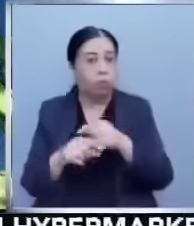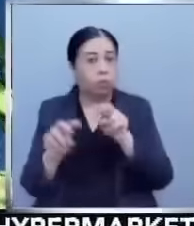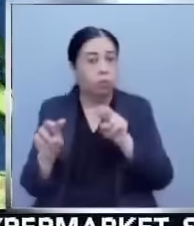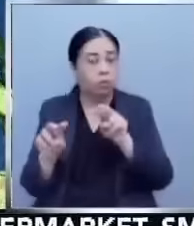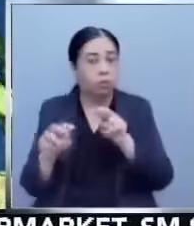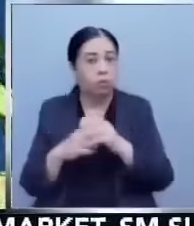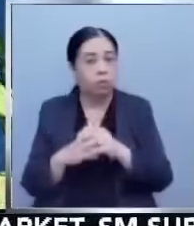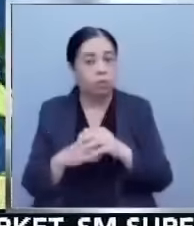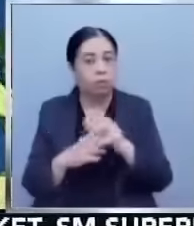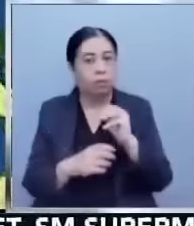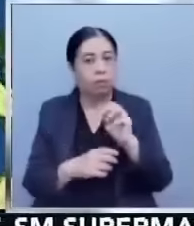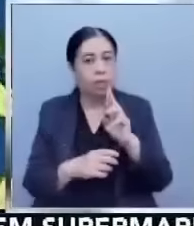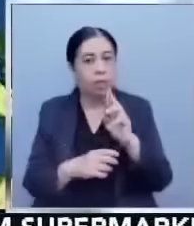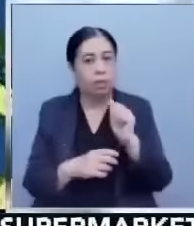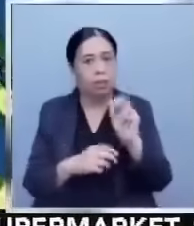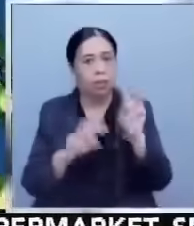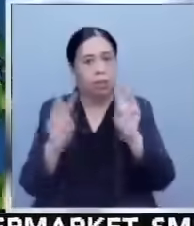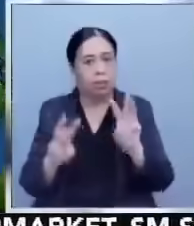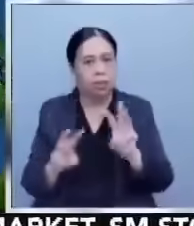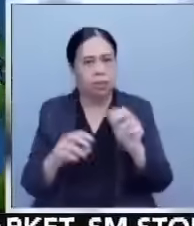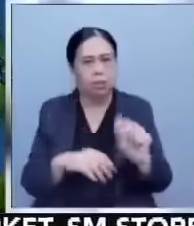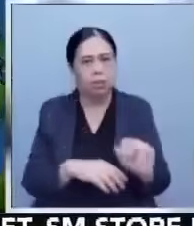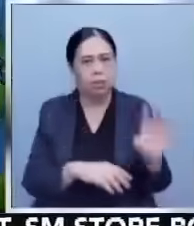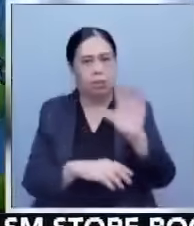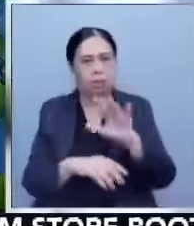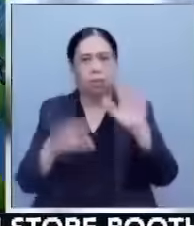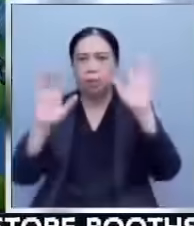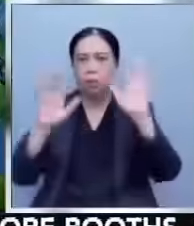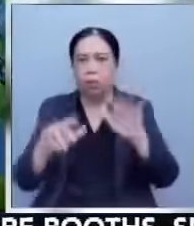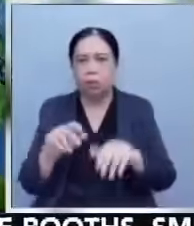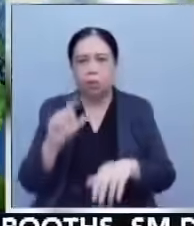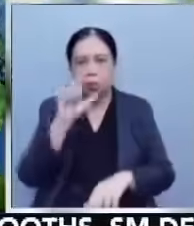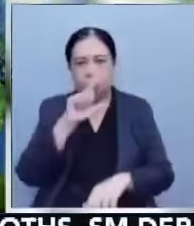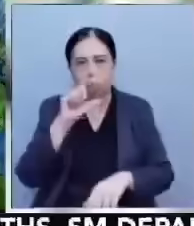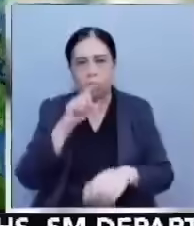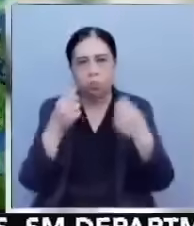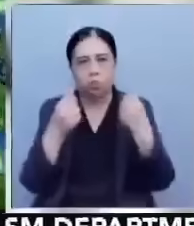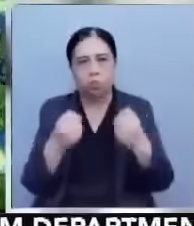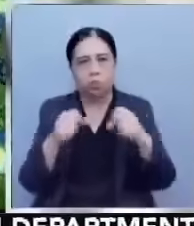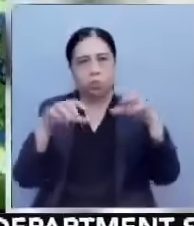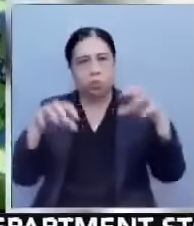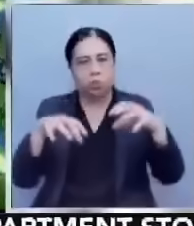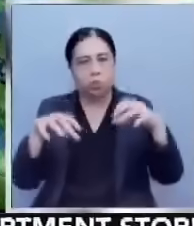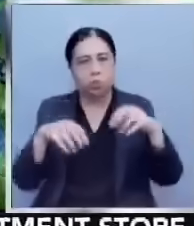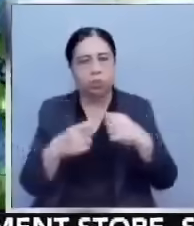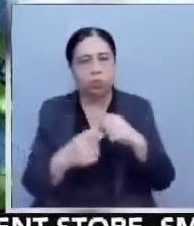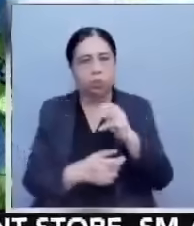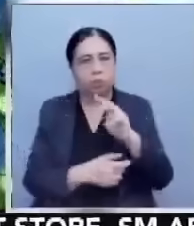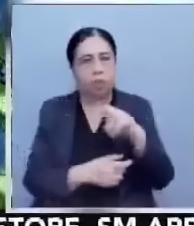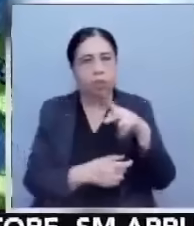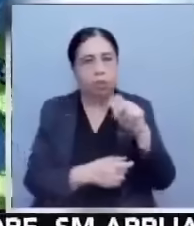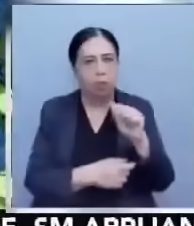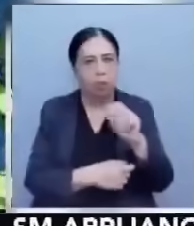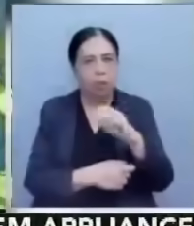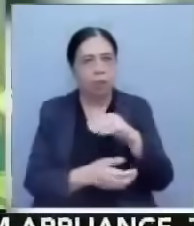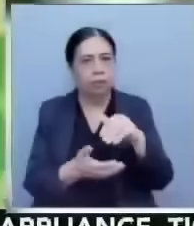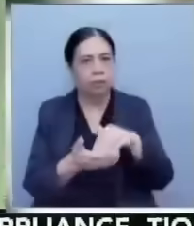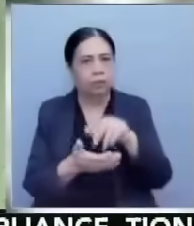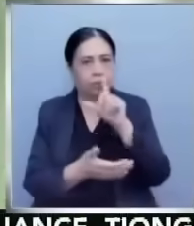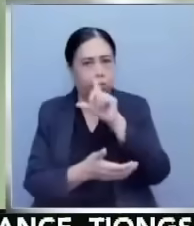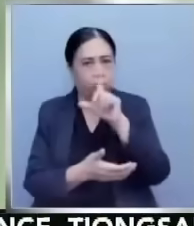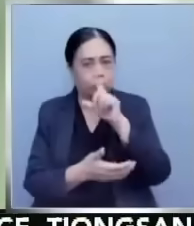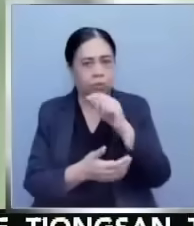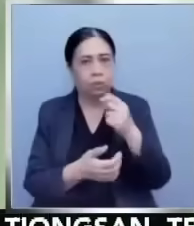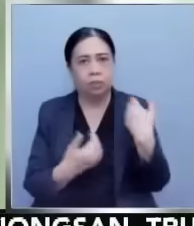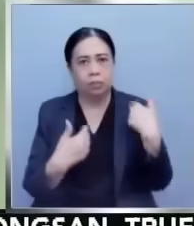ng Metro Weather, umaga pa lang maulan na sa Luzon. Heavy to intense rain sa ilang bahagi ng Mimaropa at Central Luzon. Mataas din ang tsansa